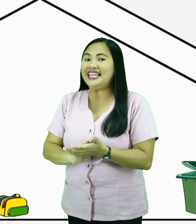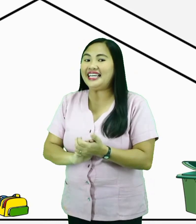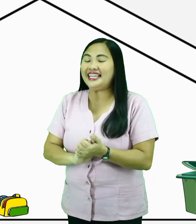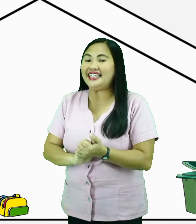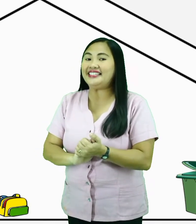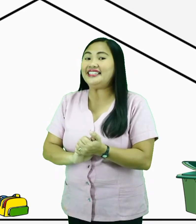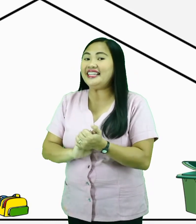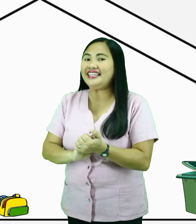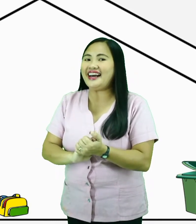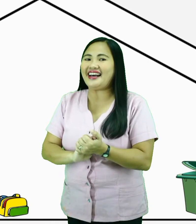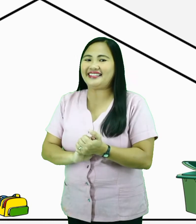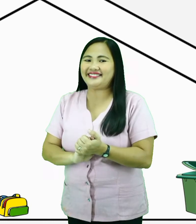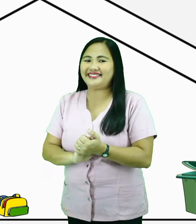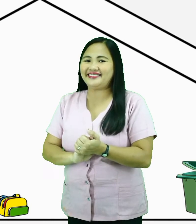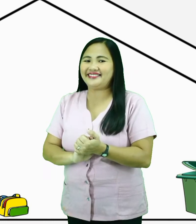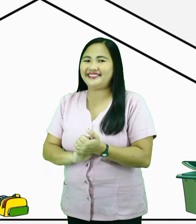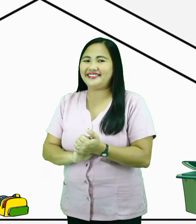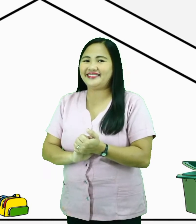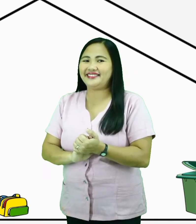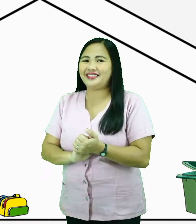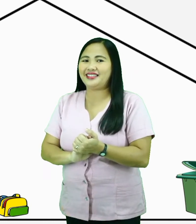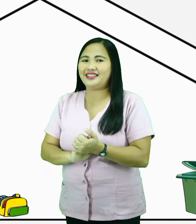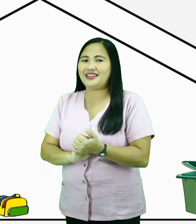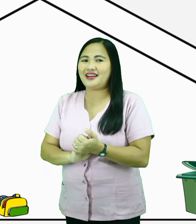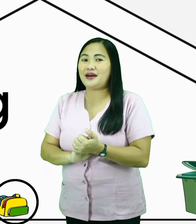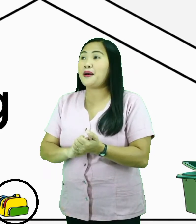imong gilinginan ganina?